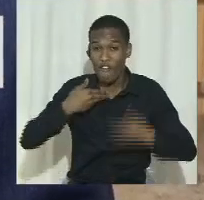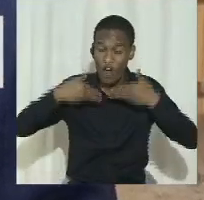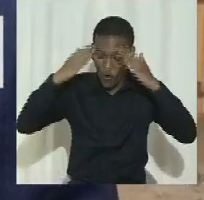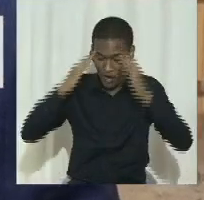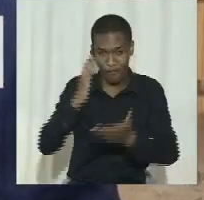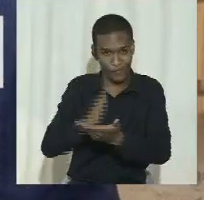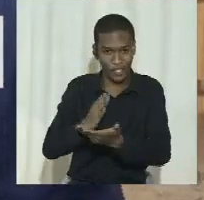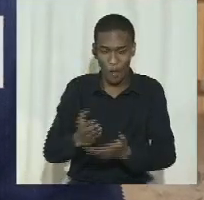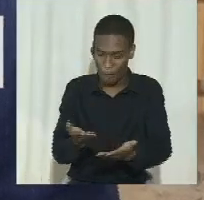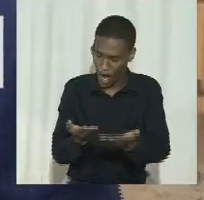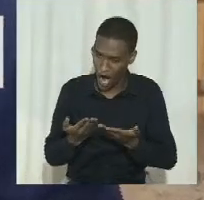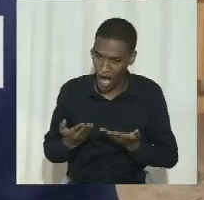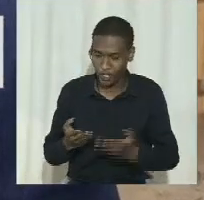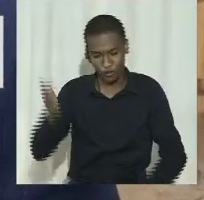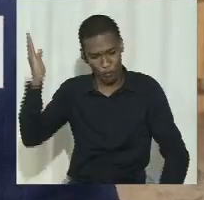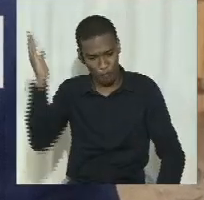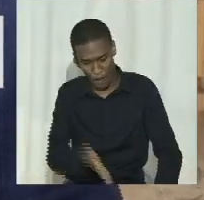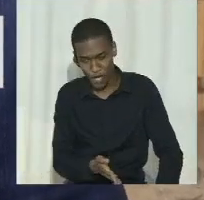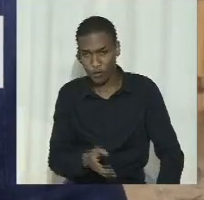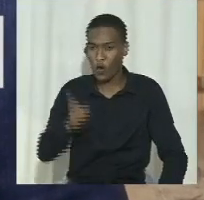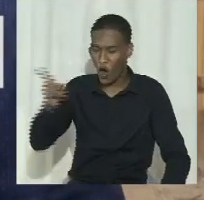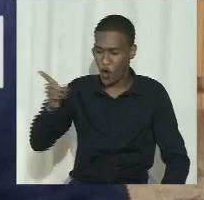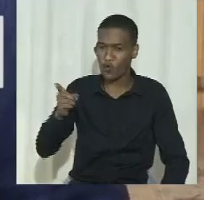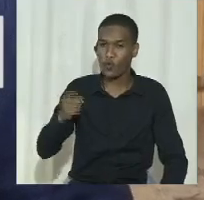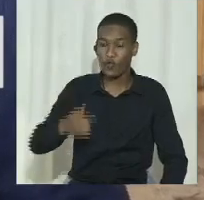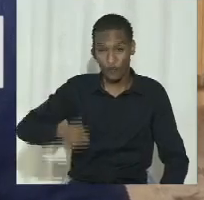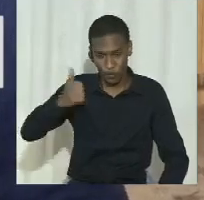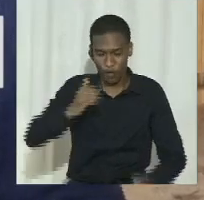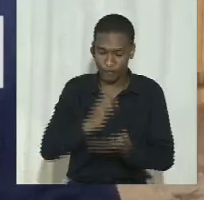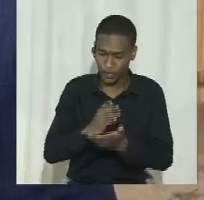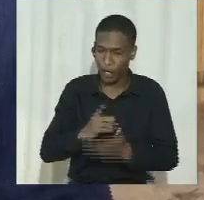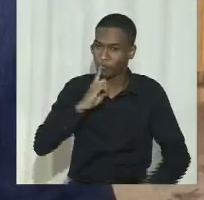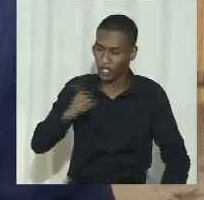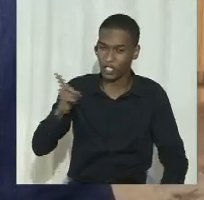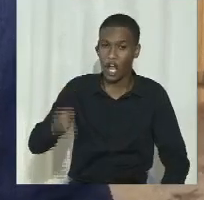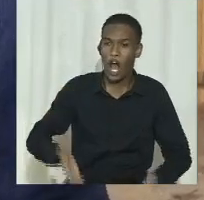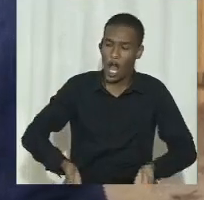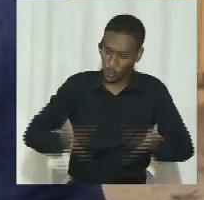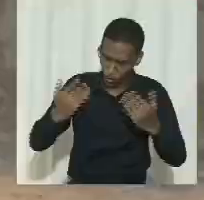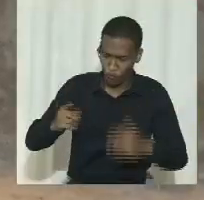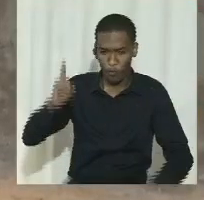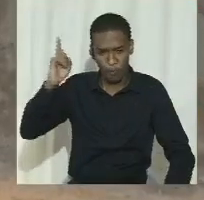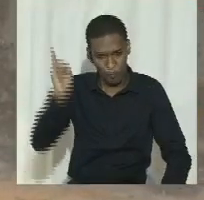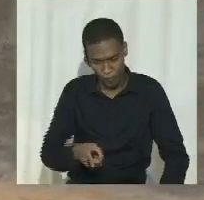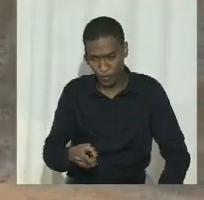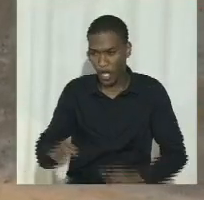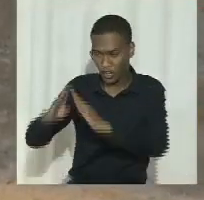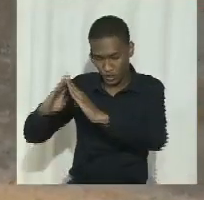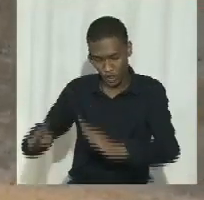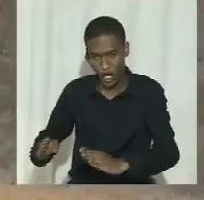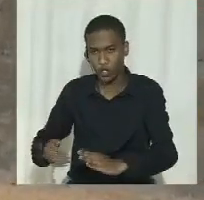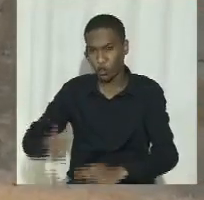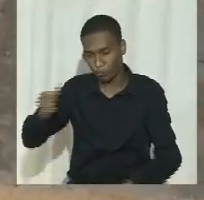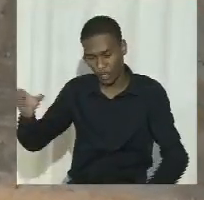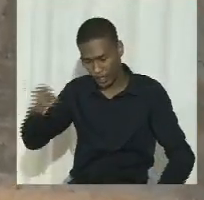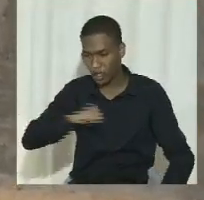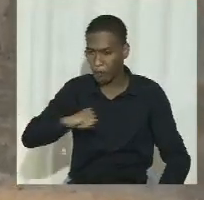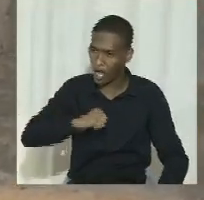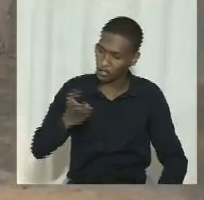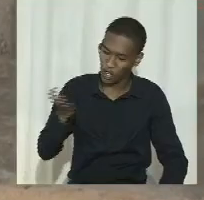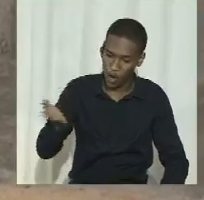hoe rehefa manao foto-drafitrasa nareo a dia asivotrano ho an'ny tompony andraikitra miasa ao. Naorina hifanaraka amin'ny fenitra